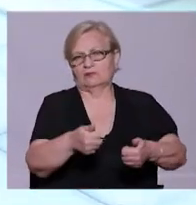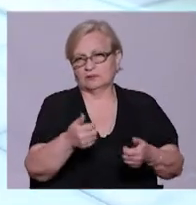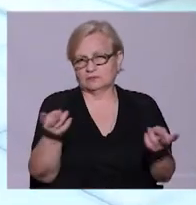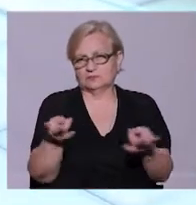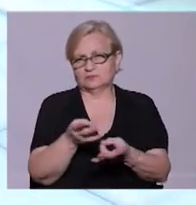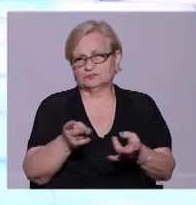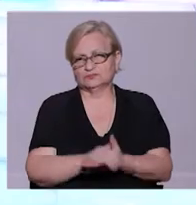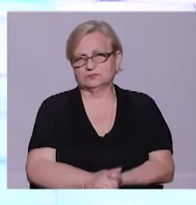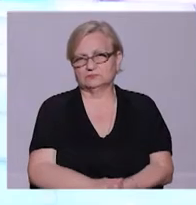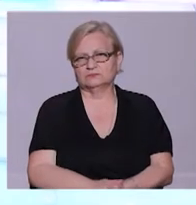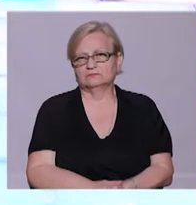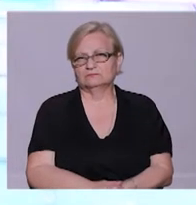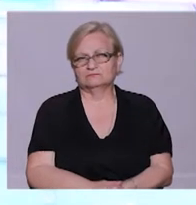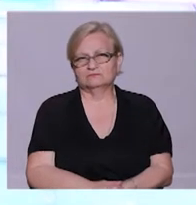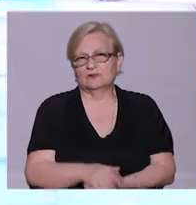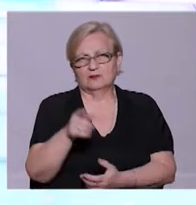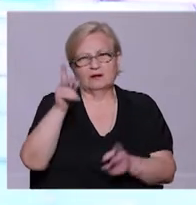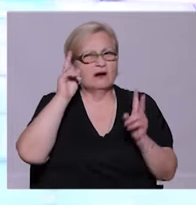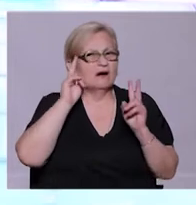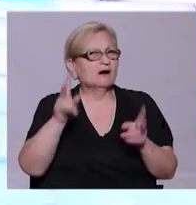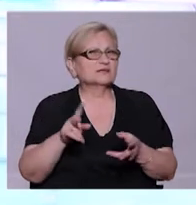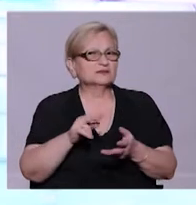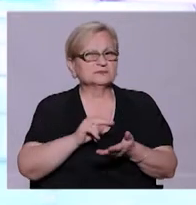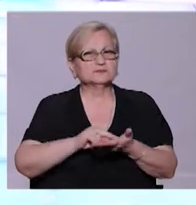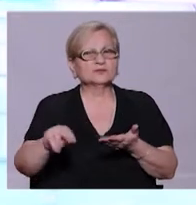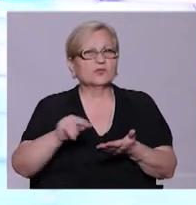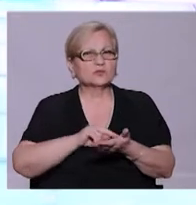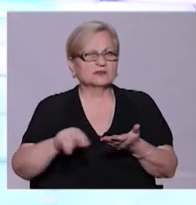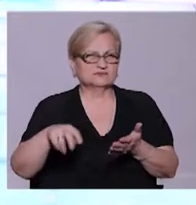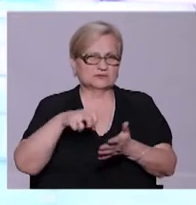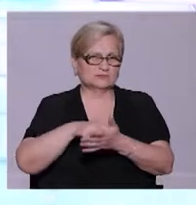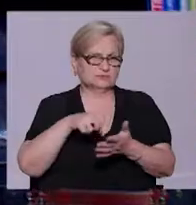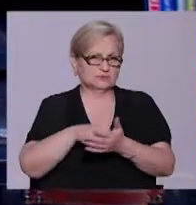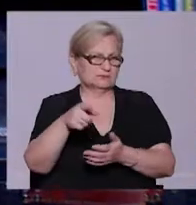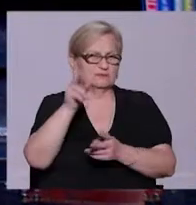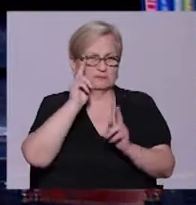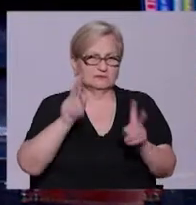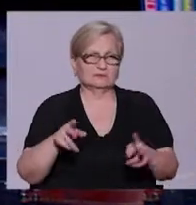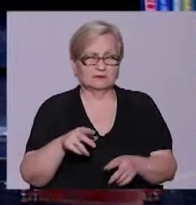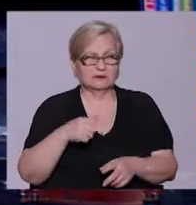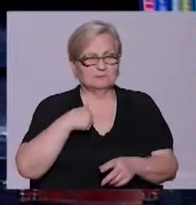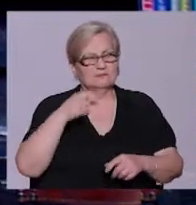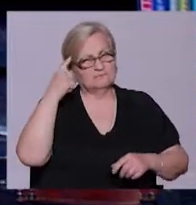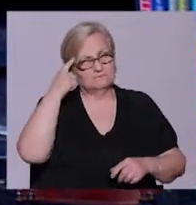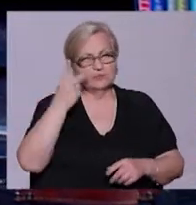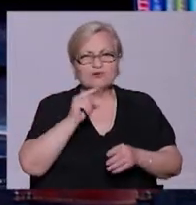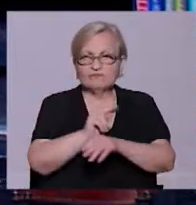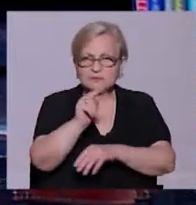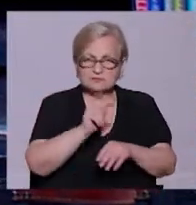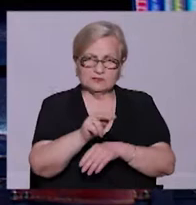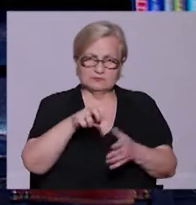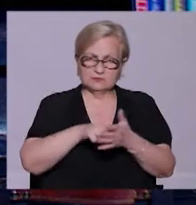დაჭირდეს. აშკარად არ იცის წერილი როგორ იწერება. ისე ხომ არ გვეცადა და გვესწავლებინა? იქნებ